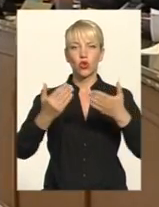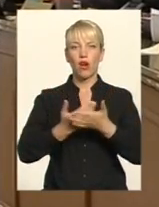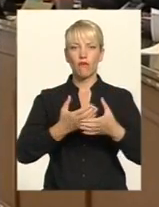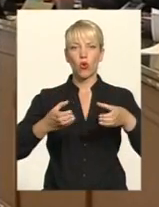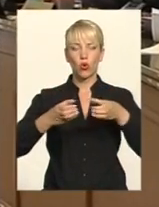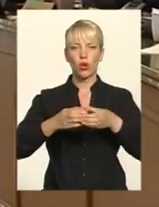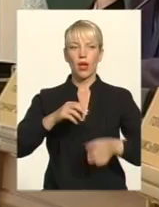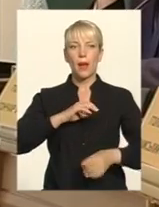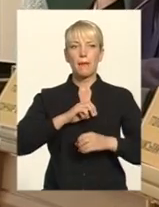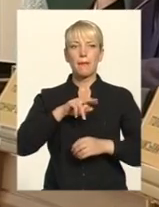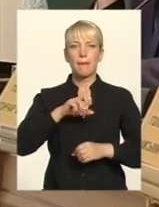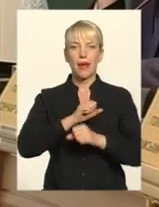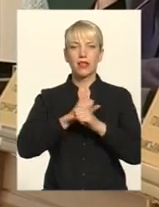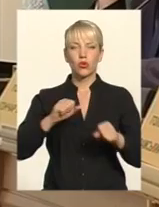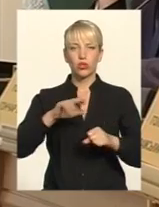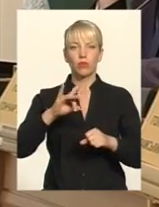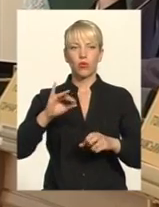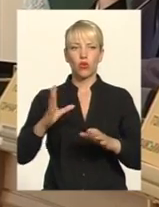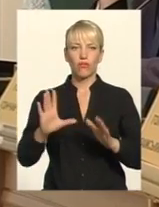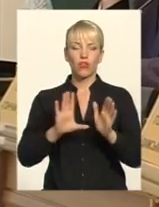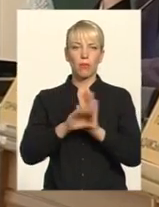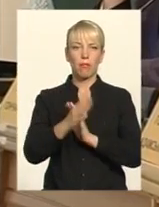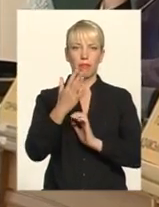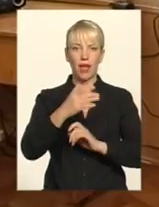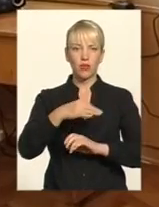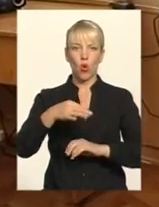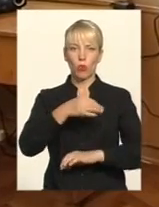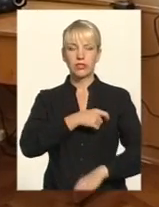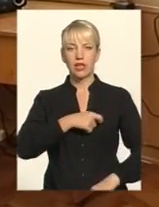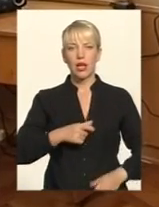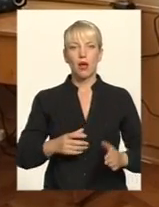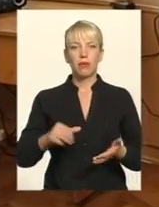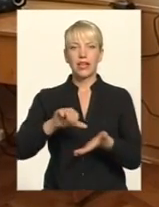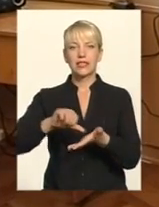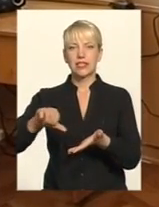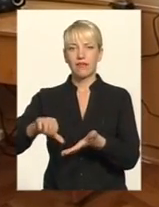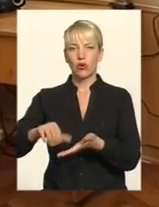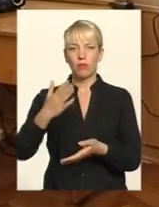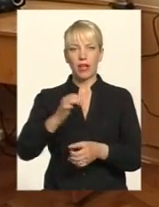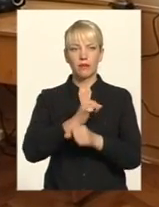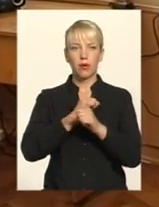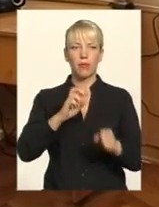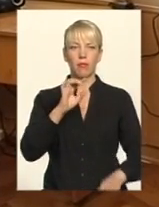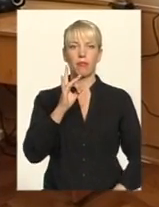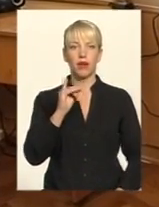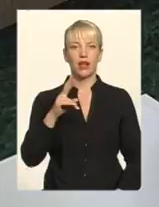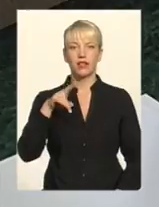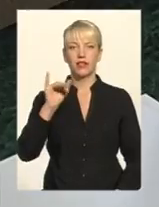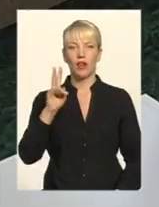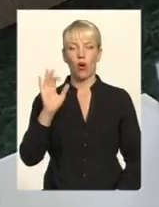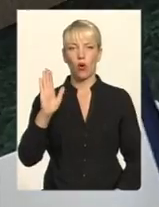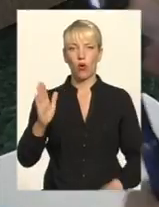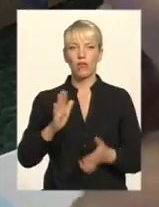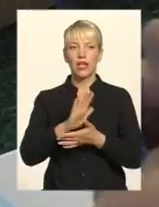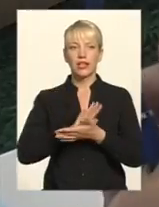«Патріоти УКРОП». До її складу увійшли 5 обласних обранців. Представлятиме патріотів в органах влади Леонід Бриндіков. Далі вже